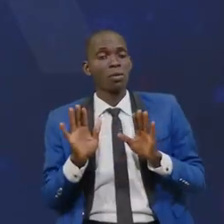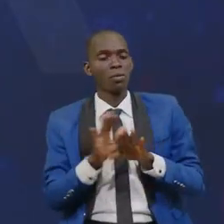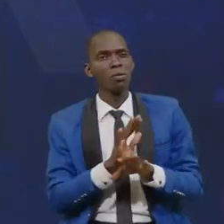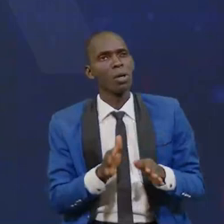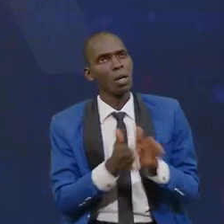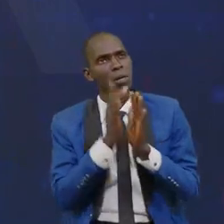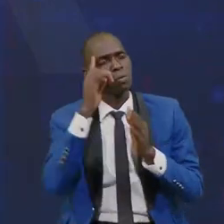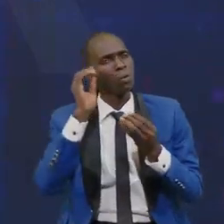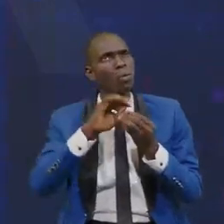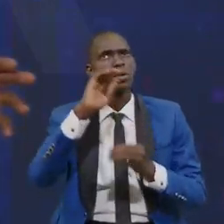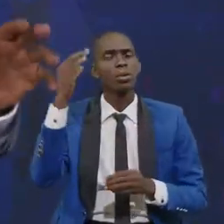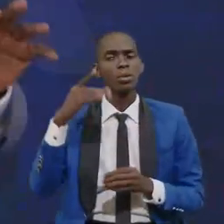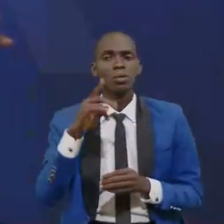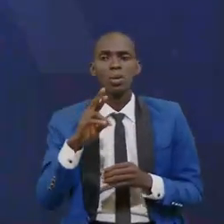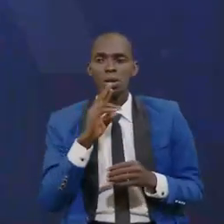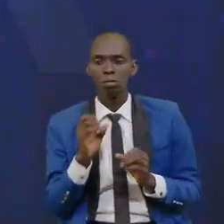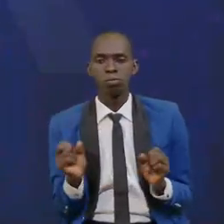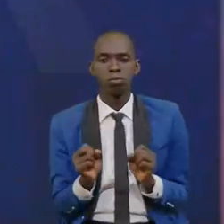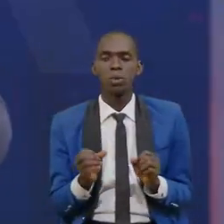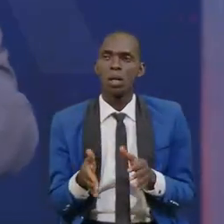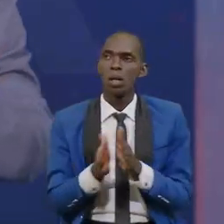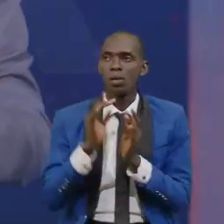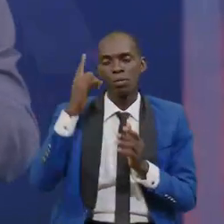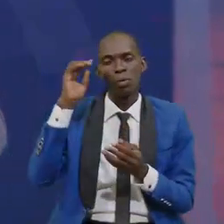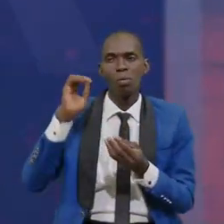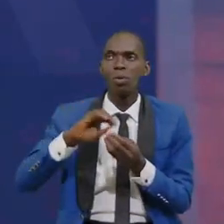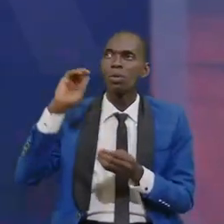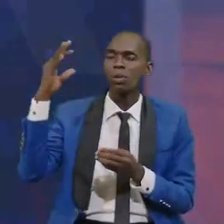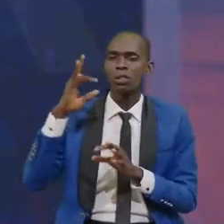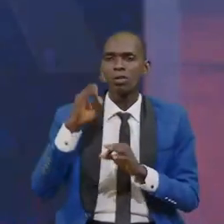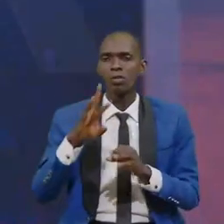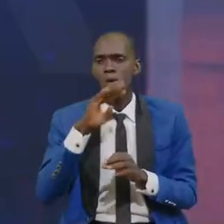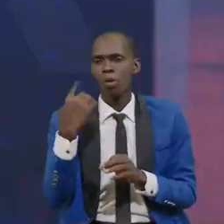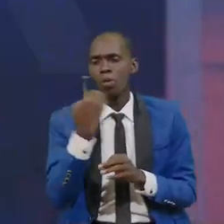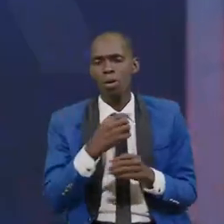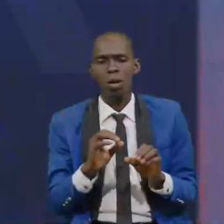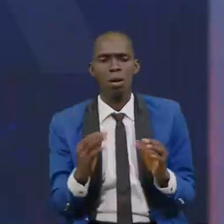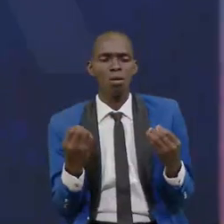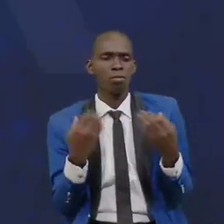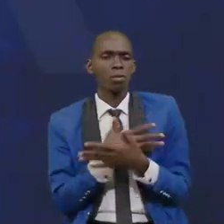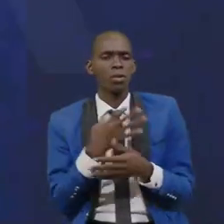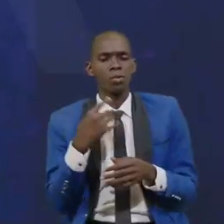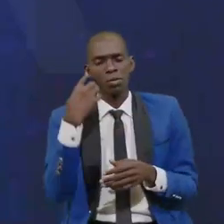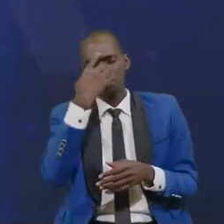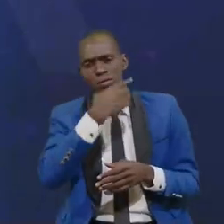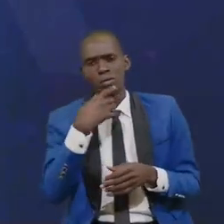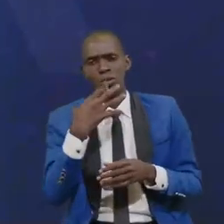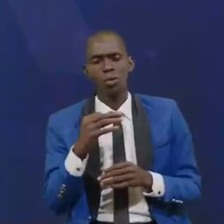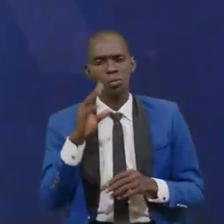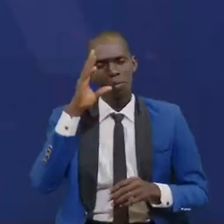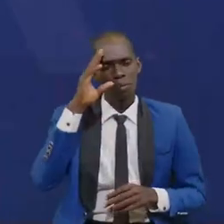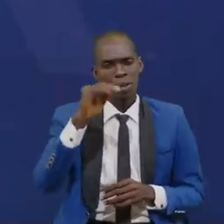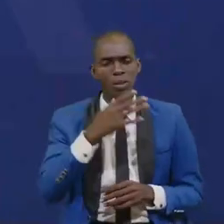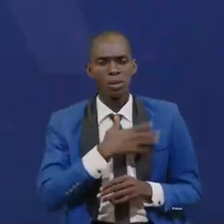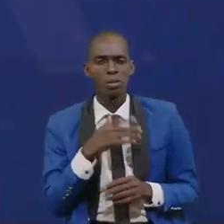de grâce. Si tu trembles, demande plus de grâce. Si tu regardes les visages des gens et tu as peur de